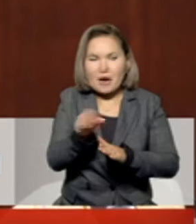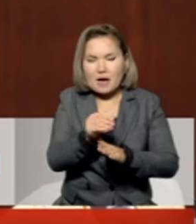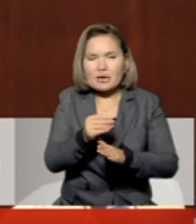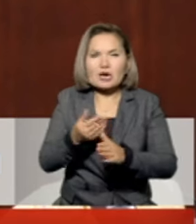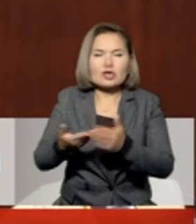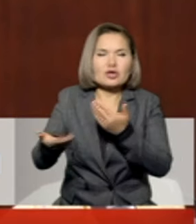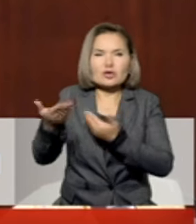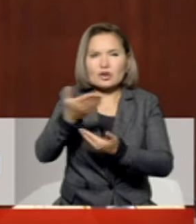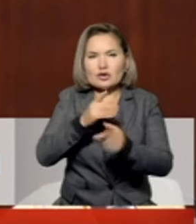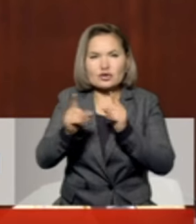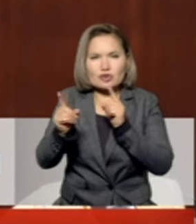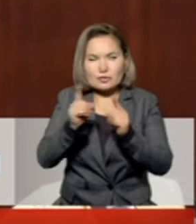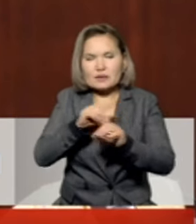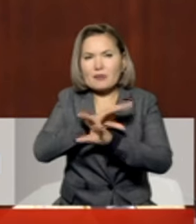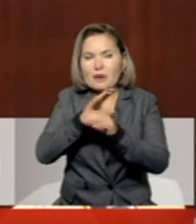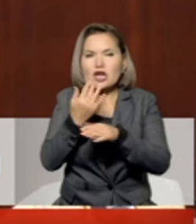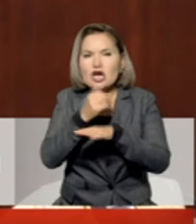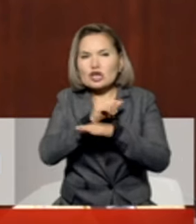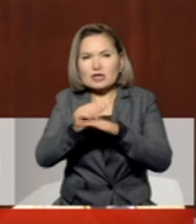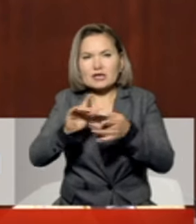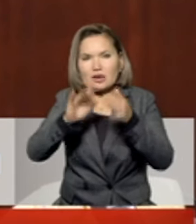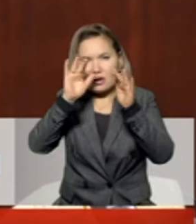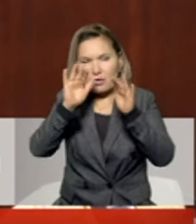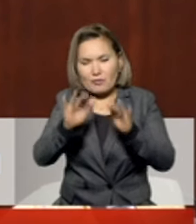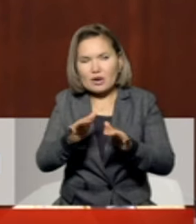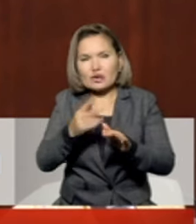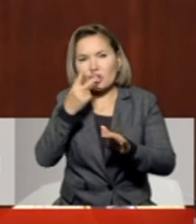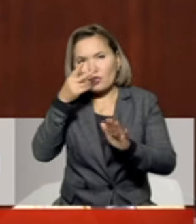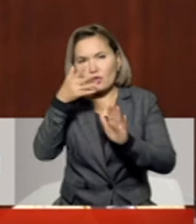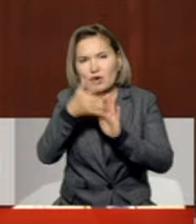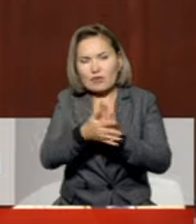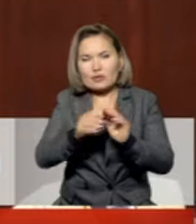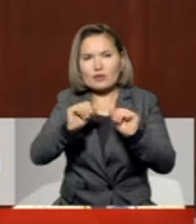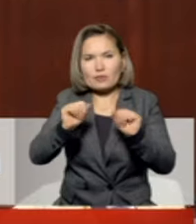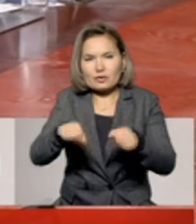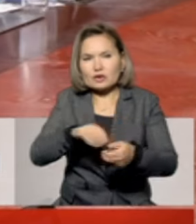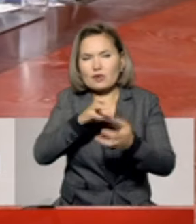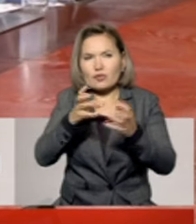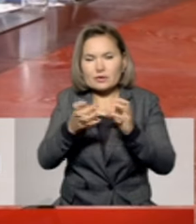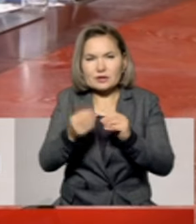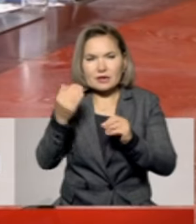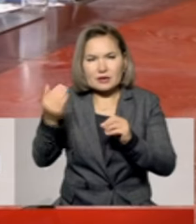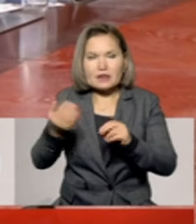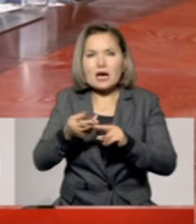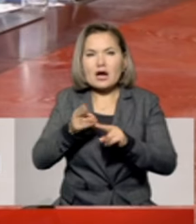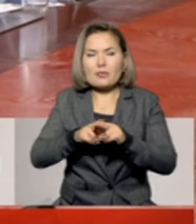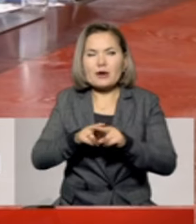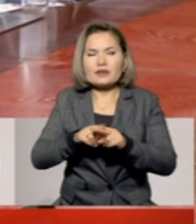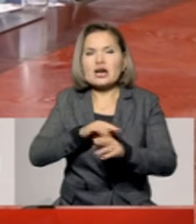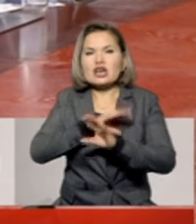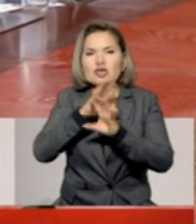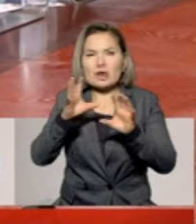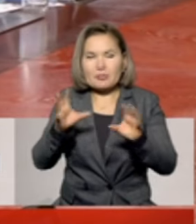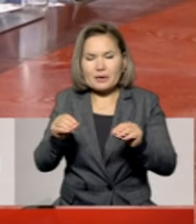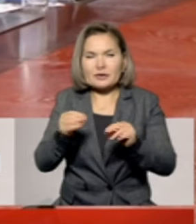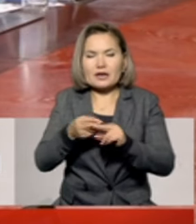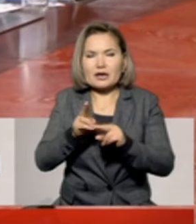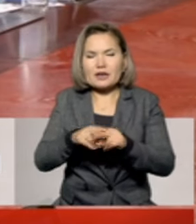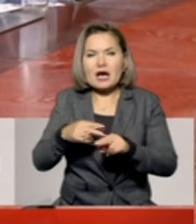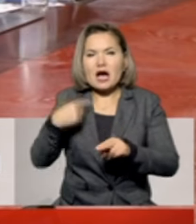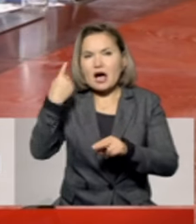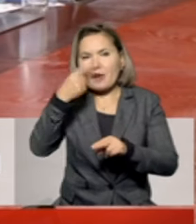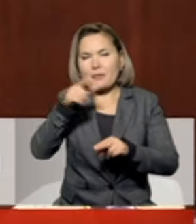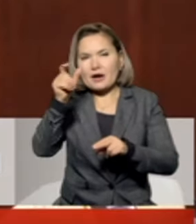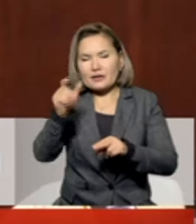алмасу жолға қойылды. Цифрлық қызметтер көрсету кең таралған. Сондықтан жалпы алғанда жеке